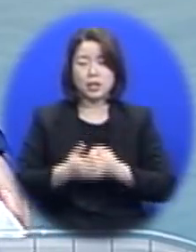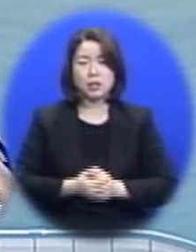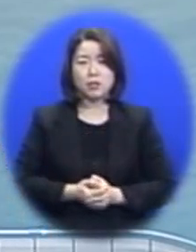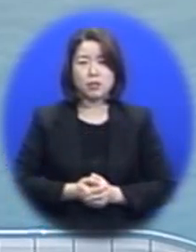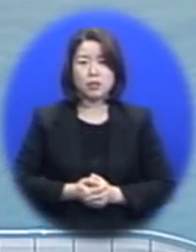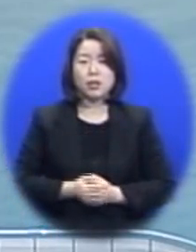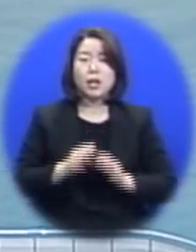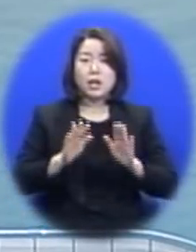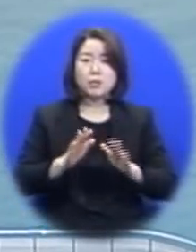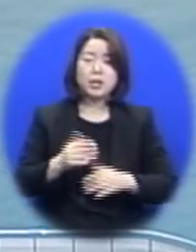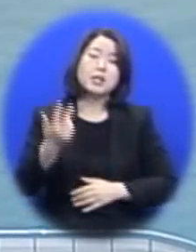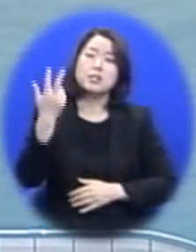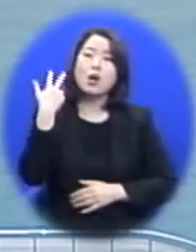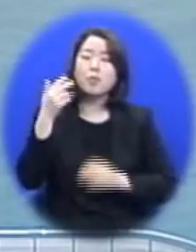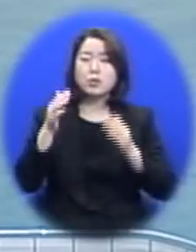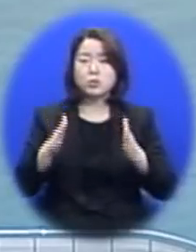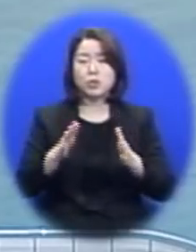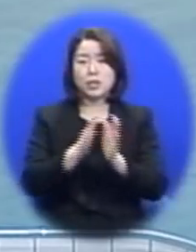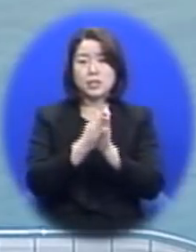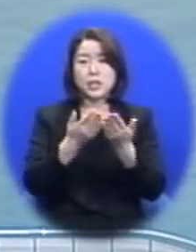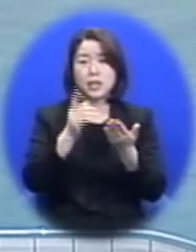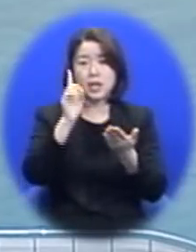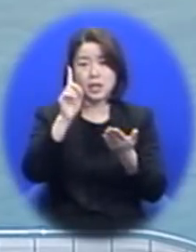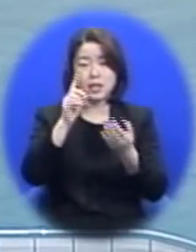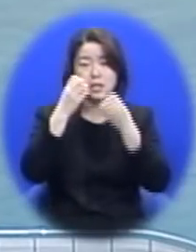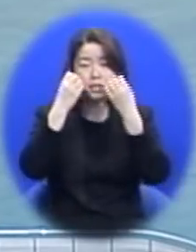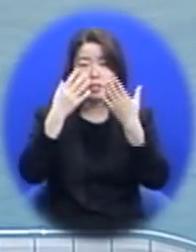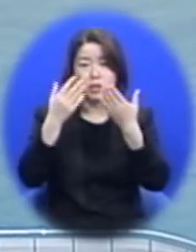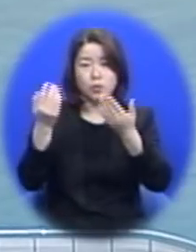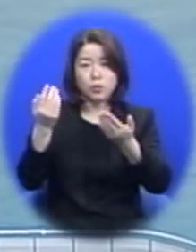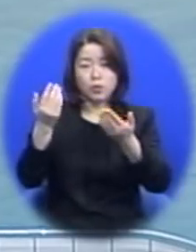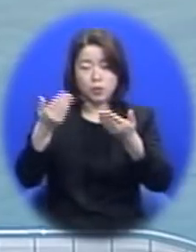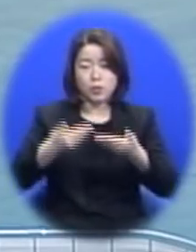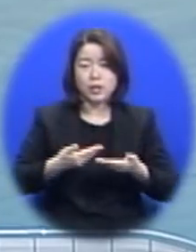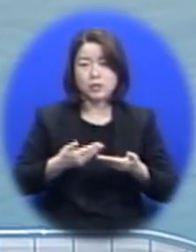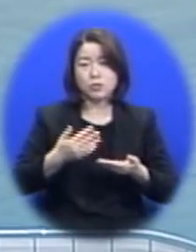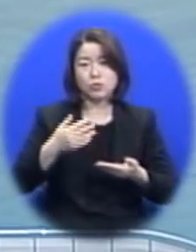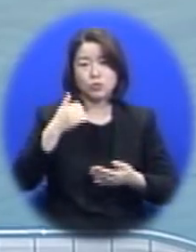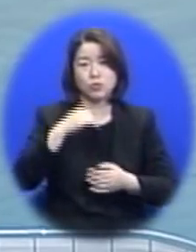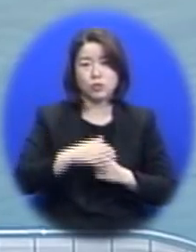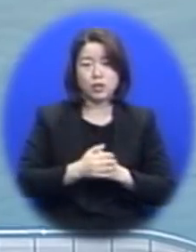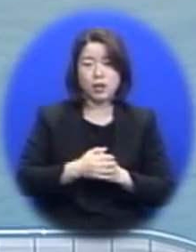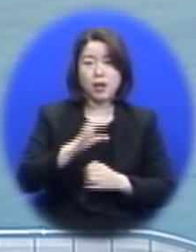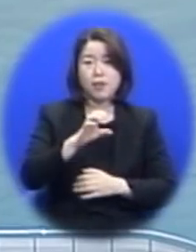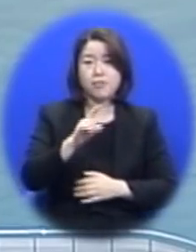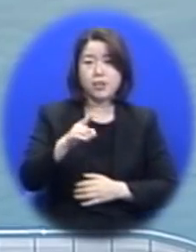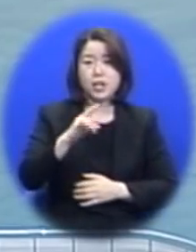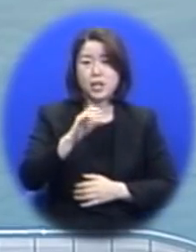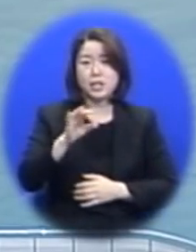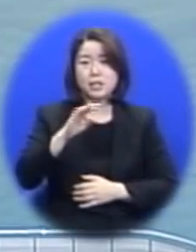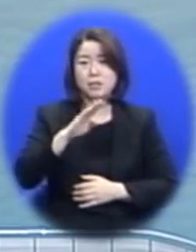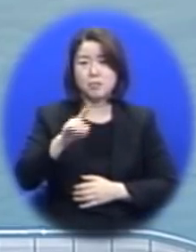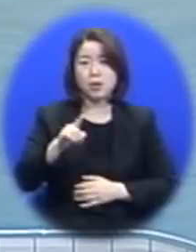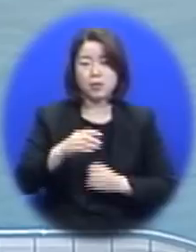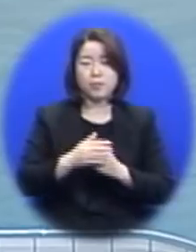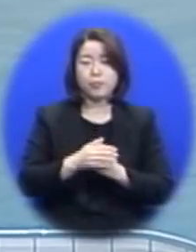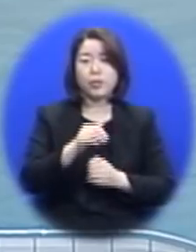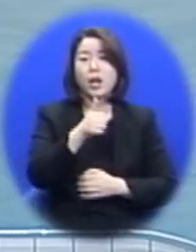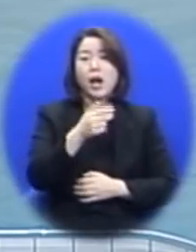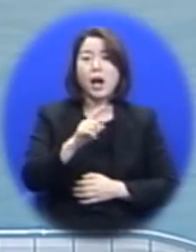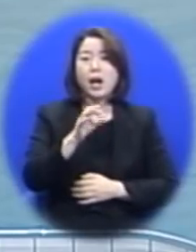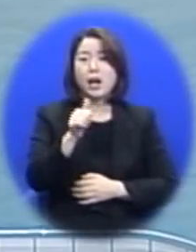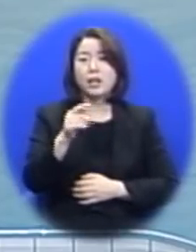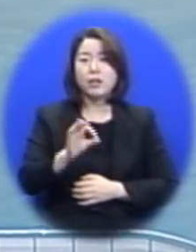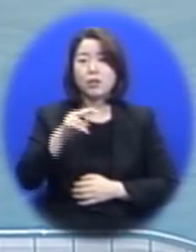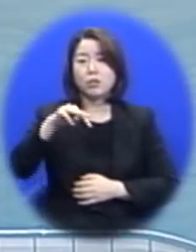이번에 지난 주간에 책이 하나 새로 나와서 저에게 보내온 책이 있습니다. Favor라는 제목의 하영록 목사님이 쓰신